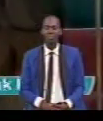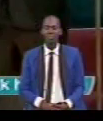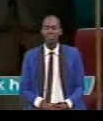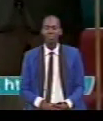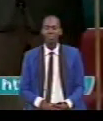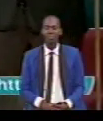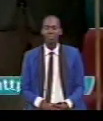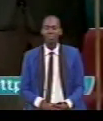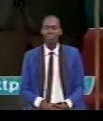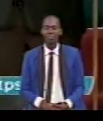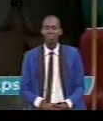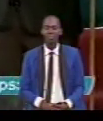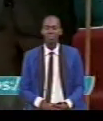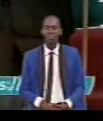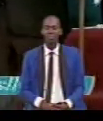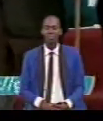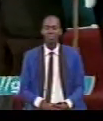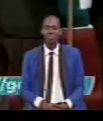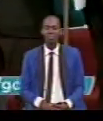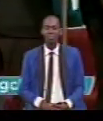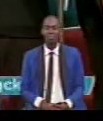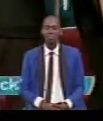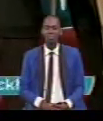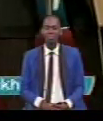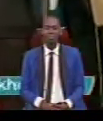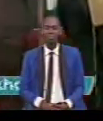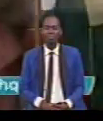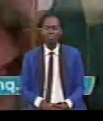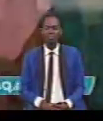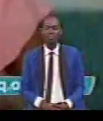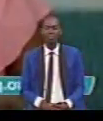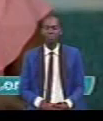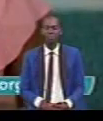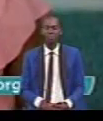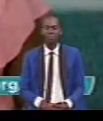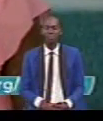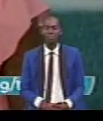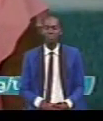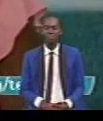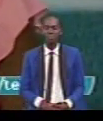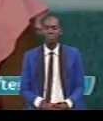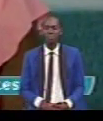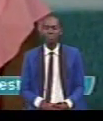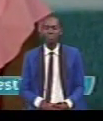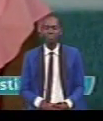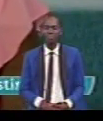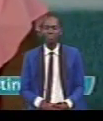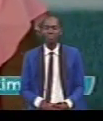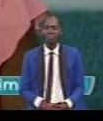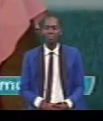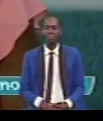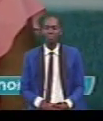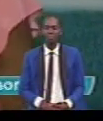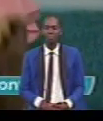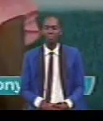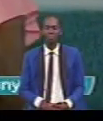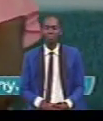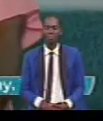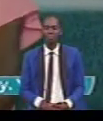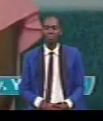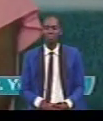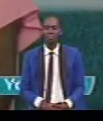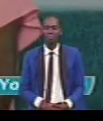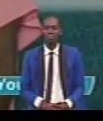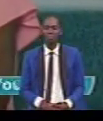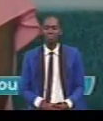a liable. Hey, to achi some kwaeri. Pakwe sam kunina muna nikele muni kanta kwena. Achi njimi afi. Hey, to